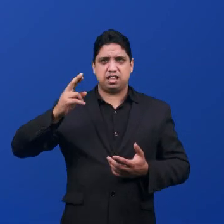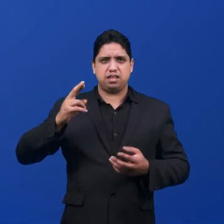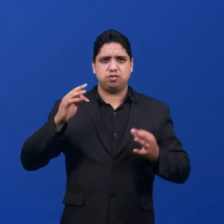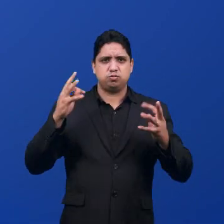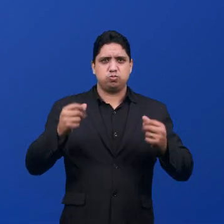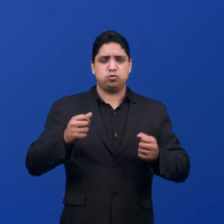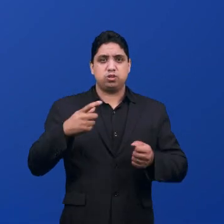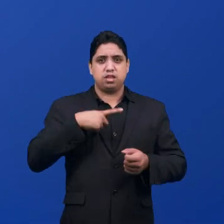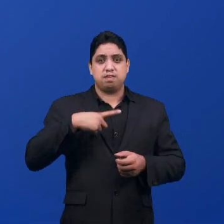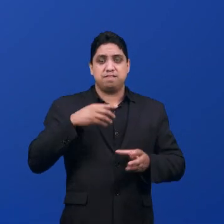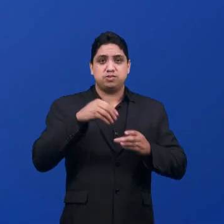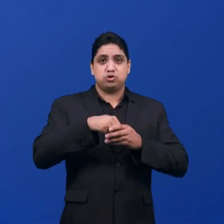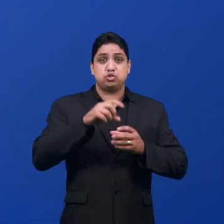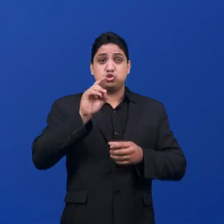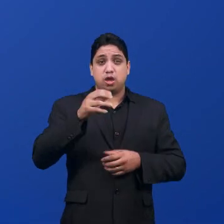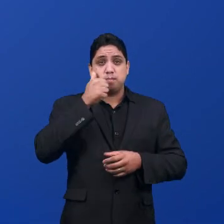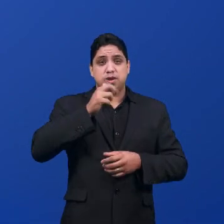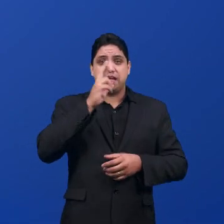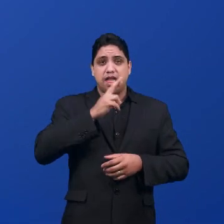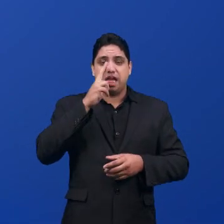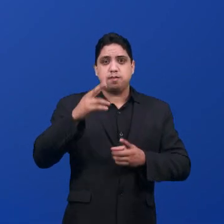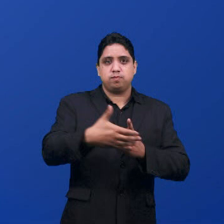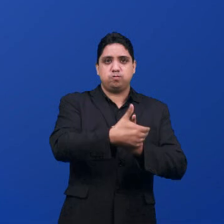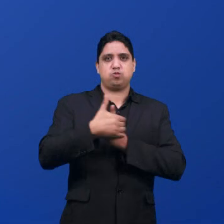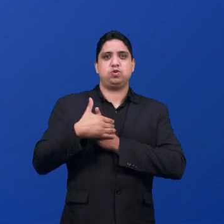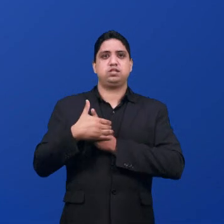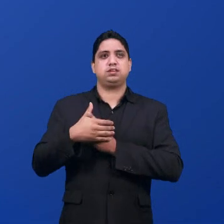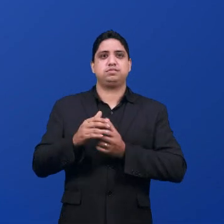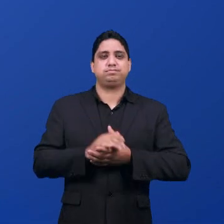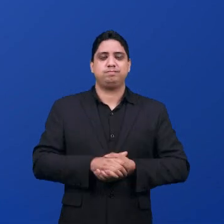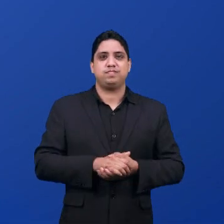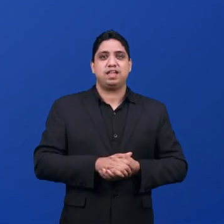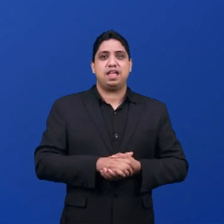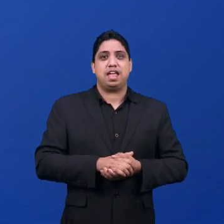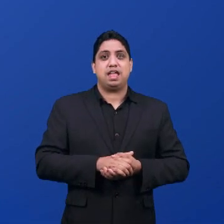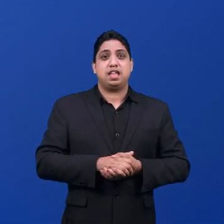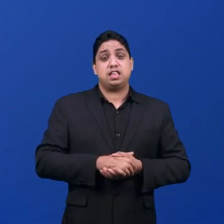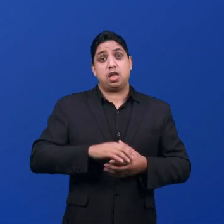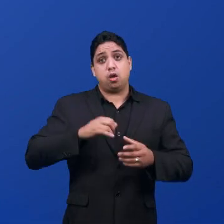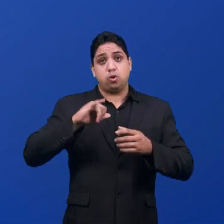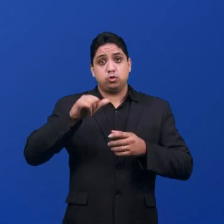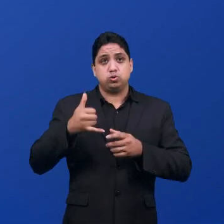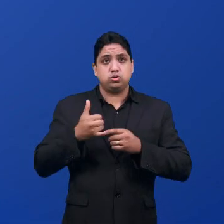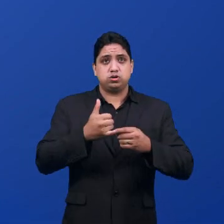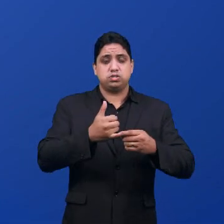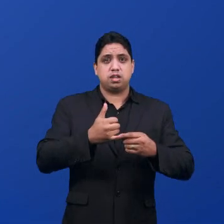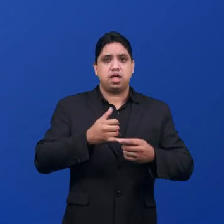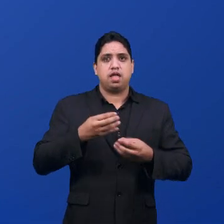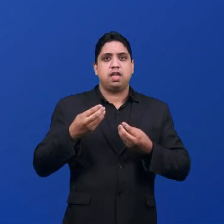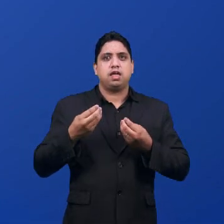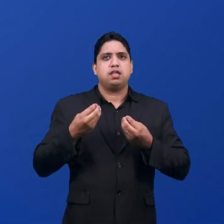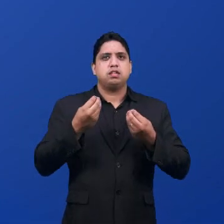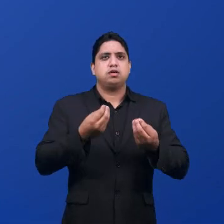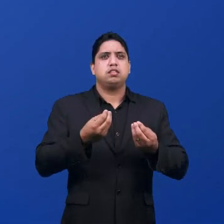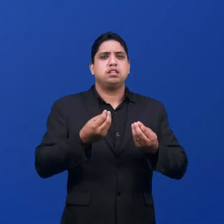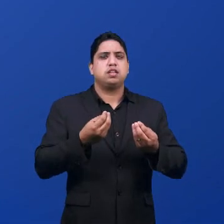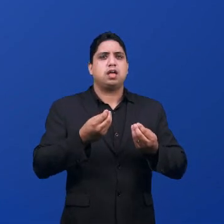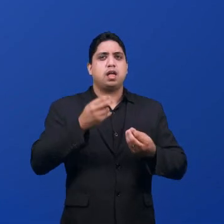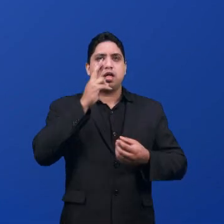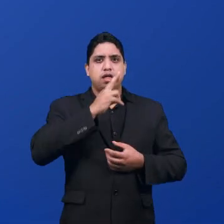et tout contre elle a. Seulement la posture arabe vivra, elle et tous ceux qui sont avec elle. Josué 6, 25.